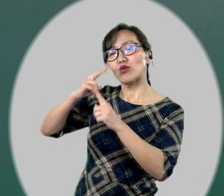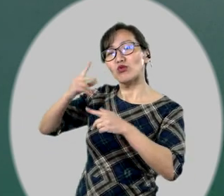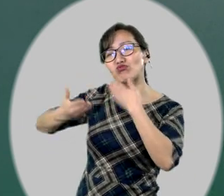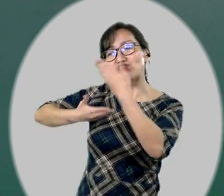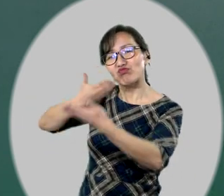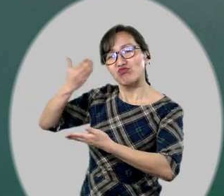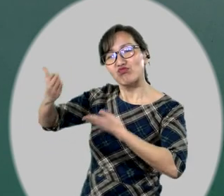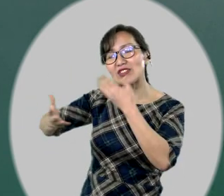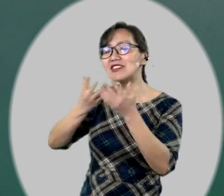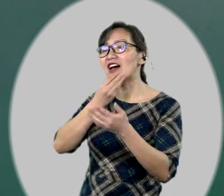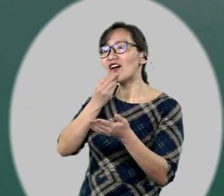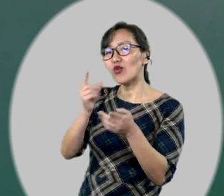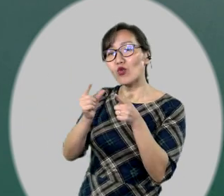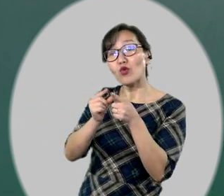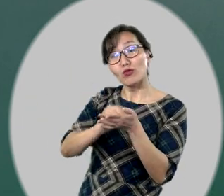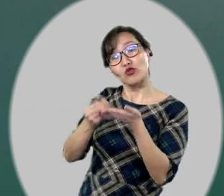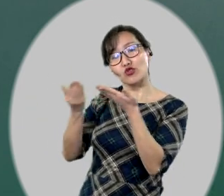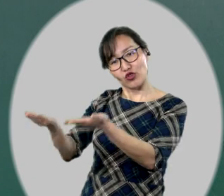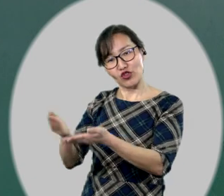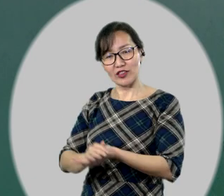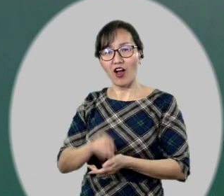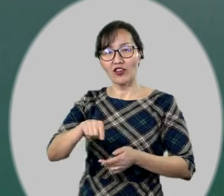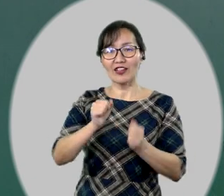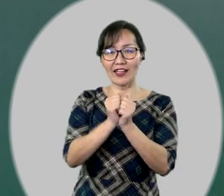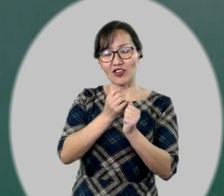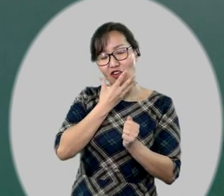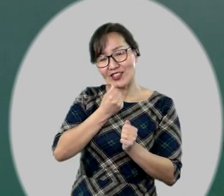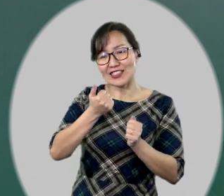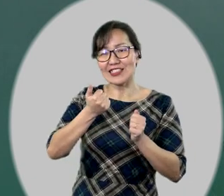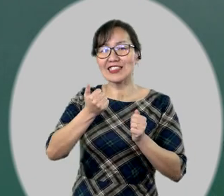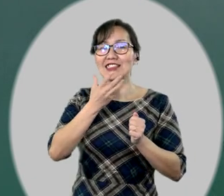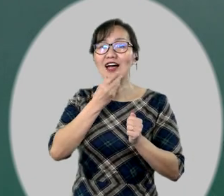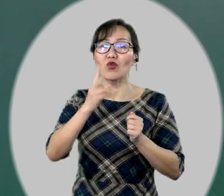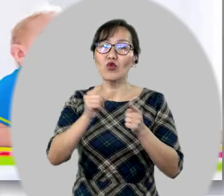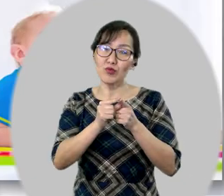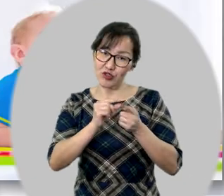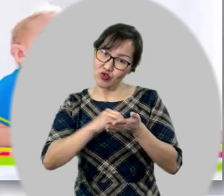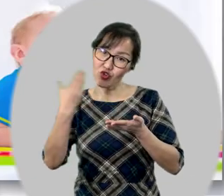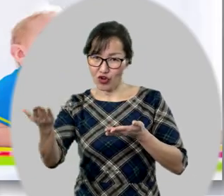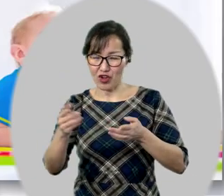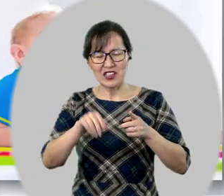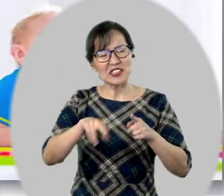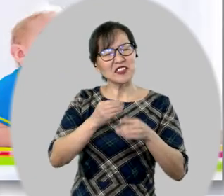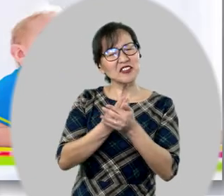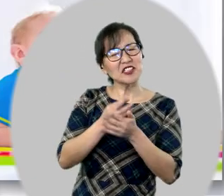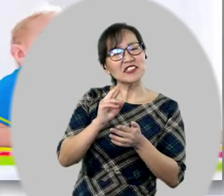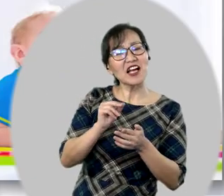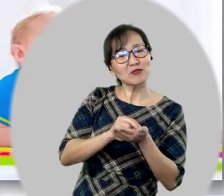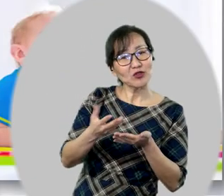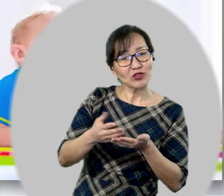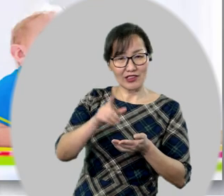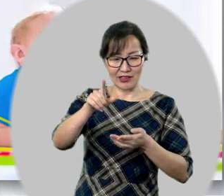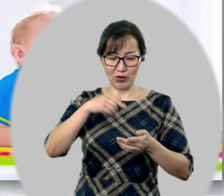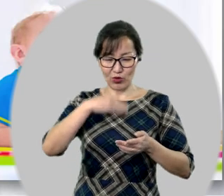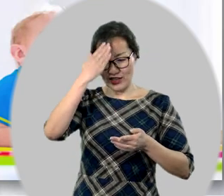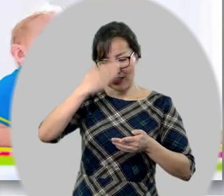Найдзийг сахурух бичичин. За бүгдээрээ бичирээ. Шээл бэр югэж бичич болгүй. Чамад хүнтээ сахурух